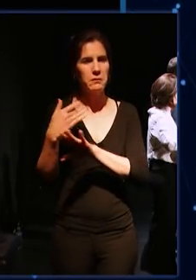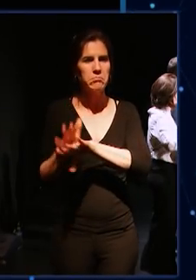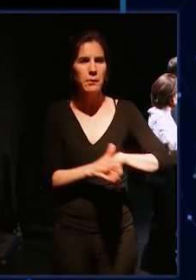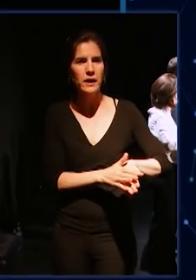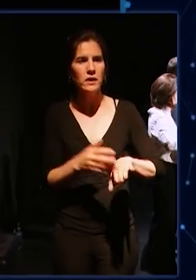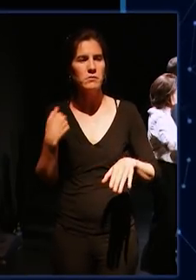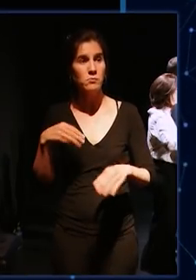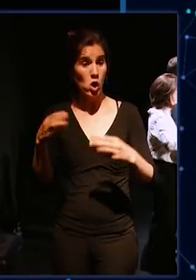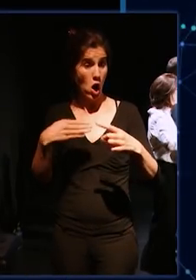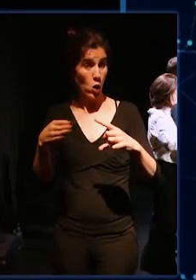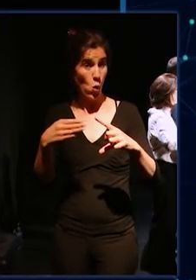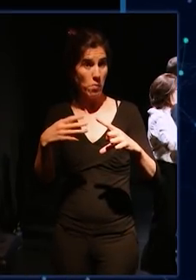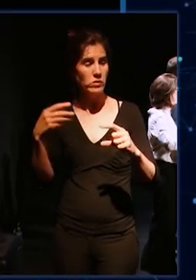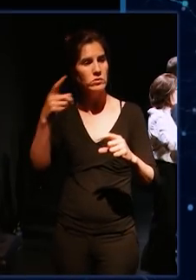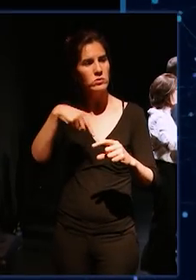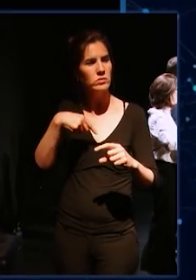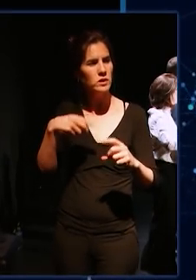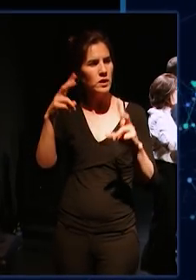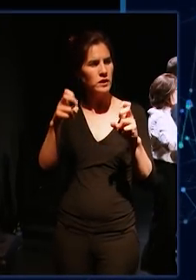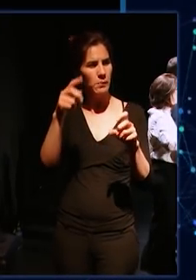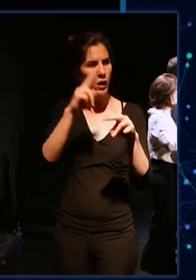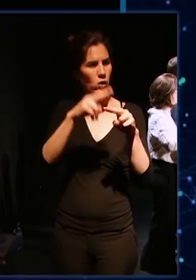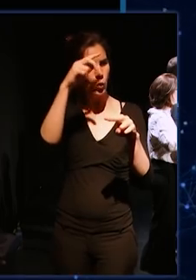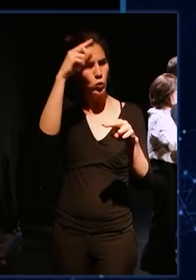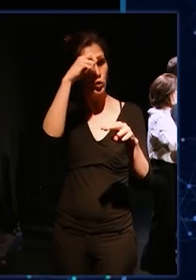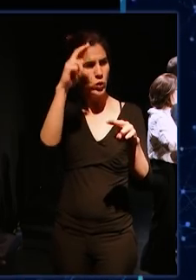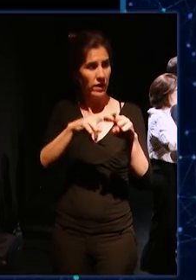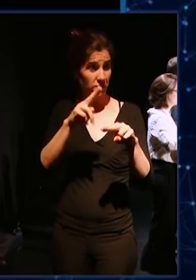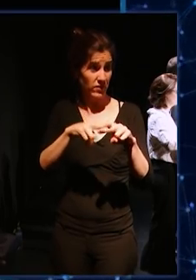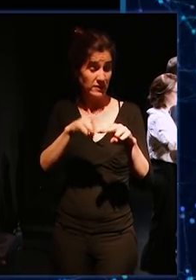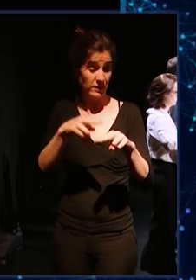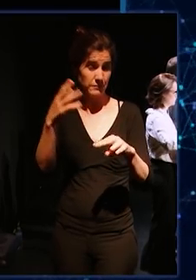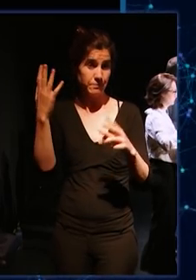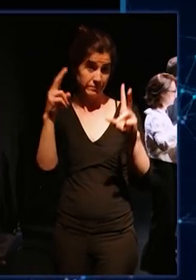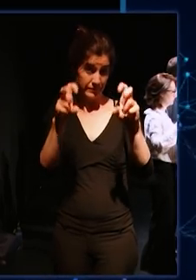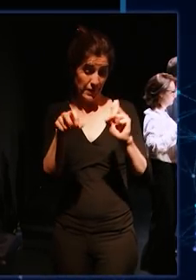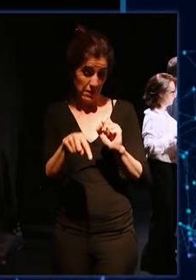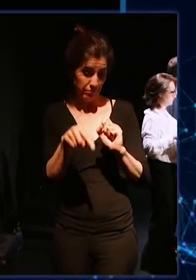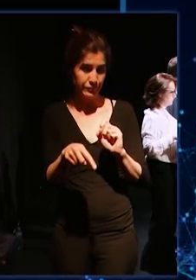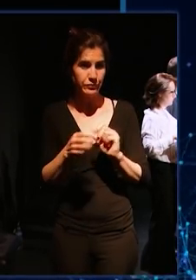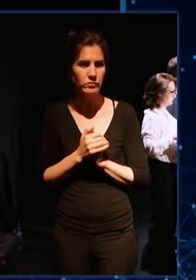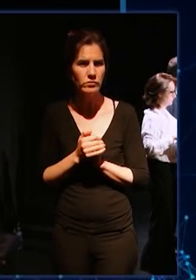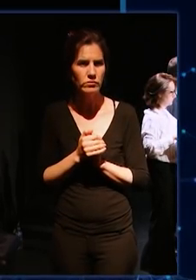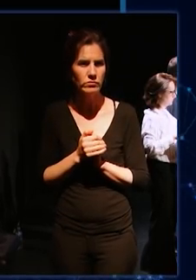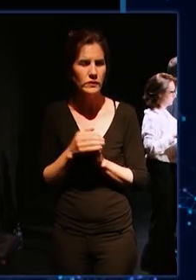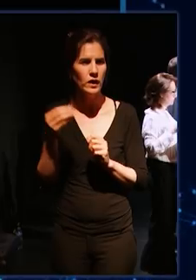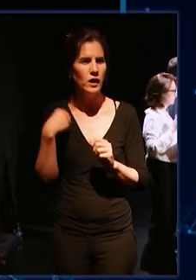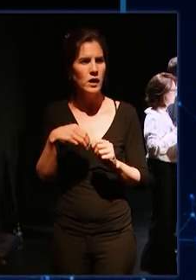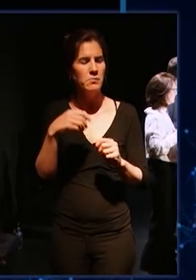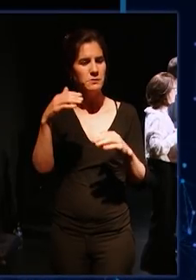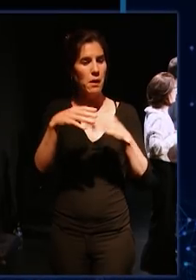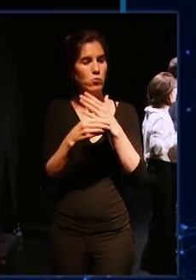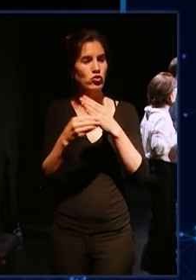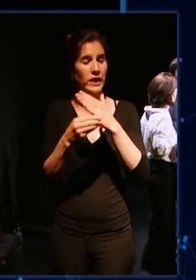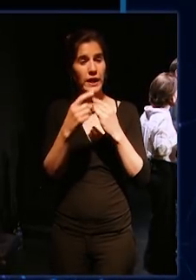que fa a la franja, a l'aspecte de cultura i festes, que era com es deia el bloc, com deia la Montserrat Roig,